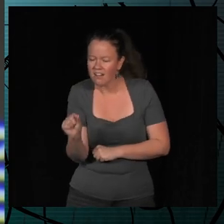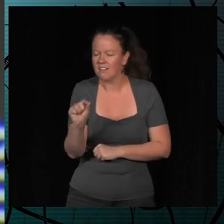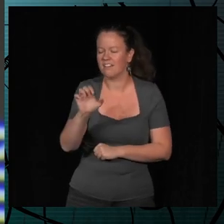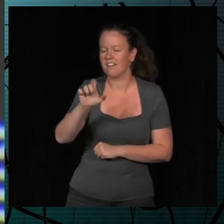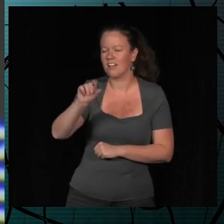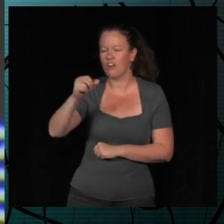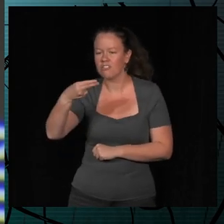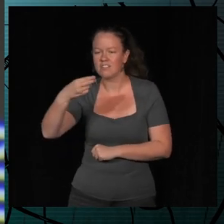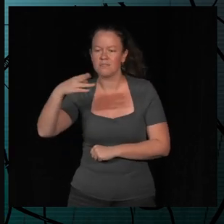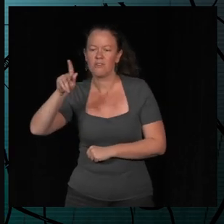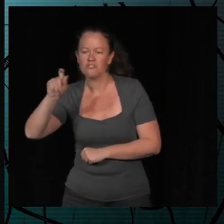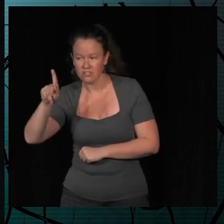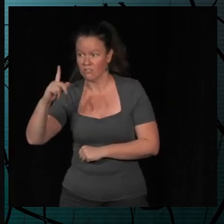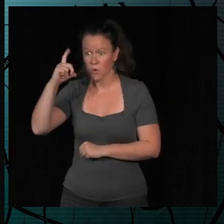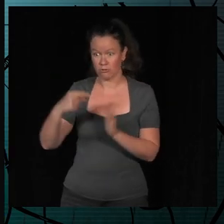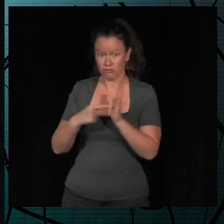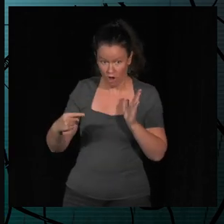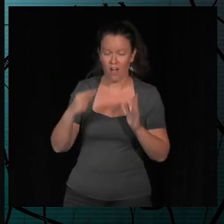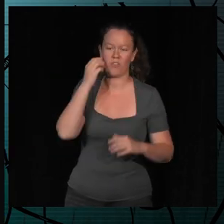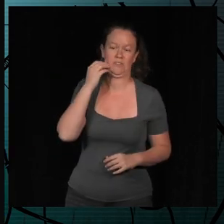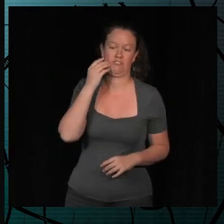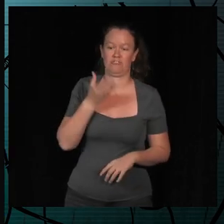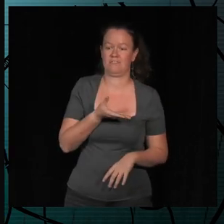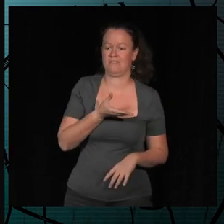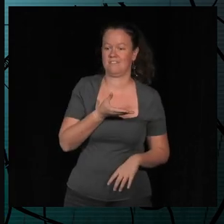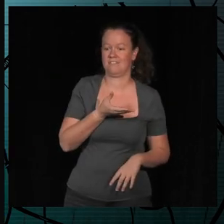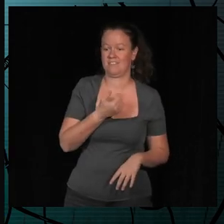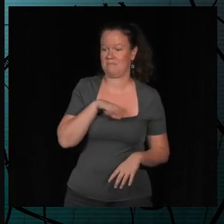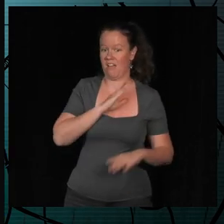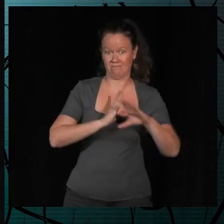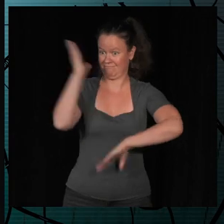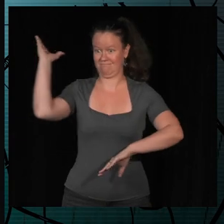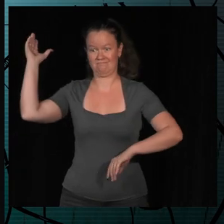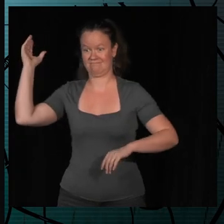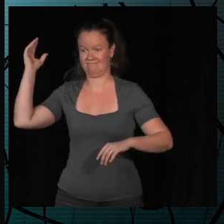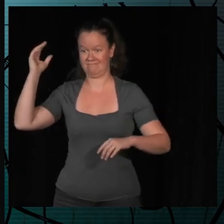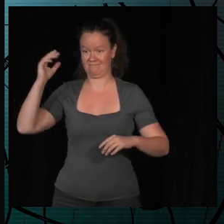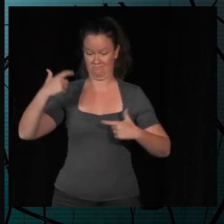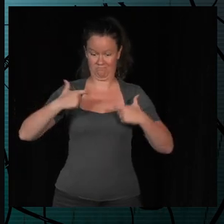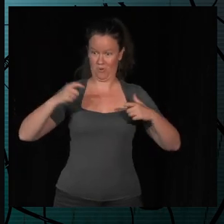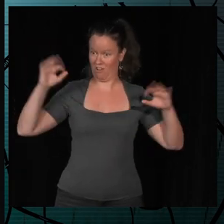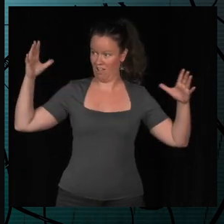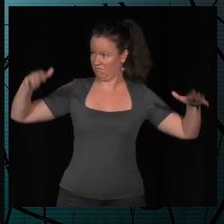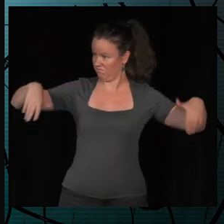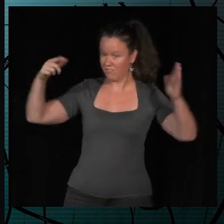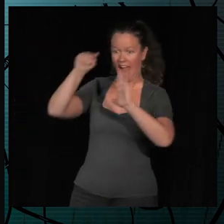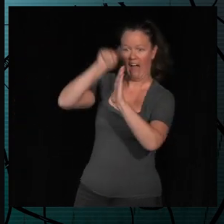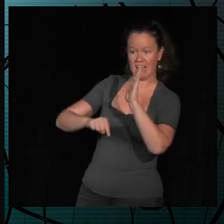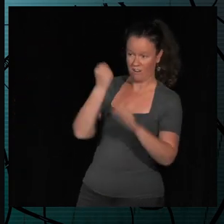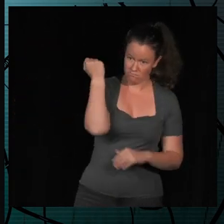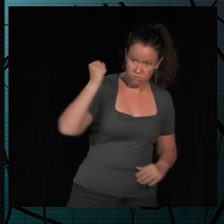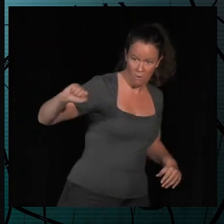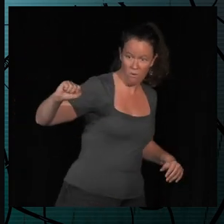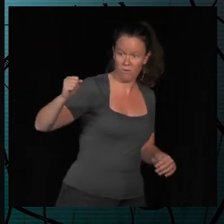que en fait ils ont commencé à bouleverser les règles du jeu très tôt hein et et ce